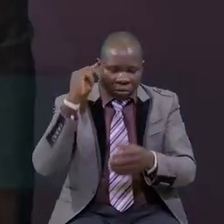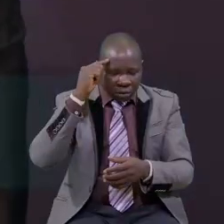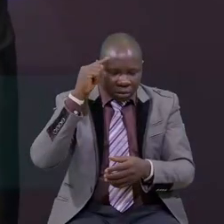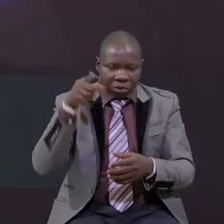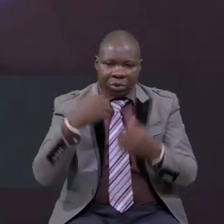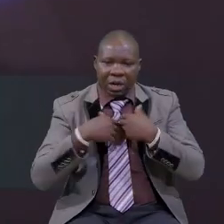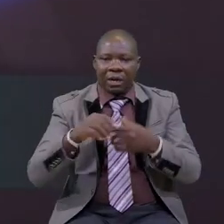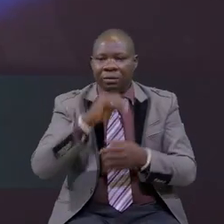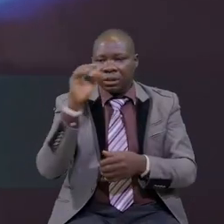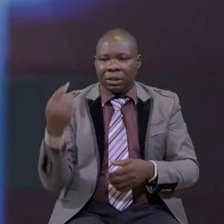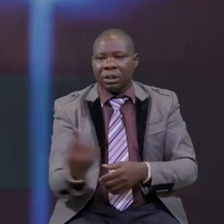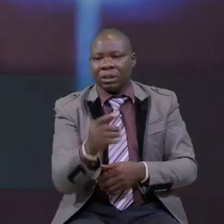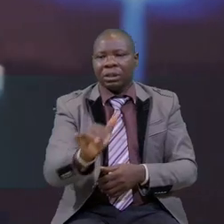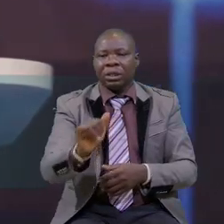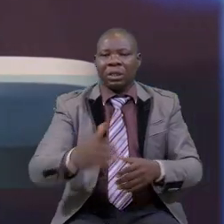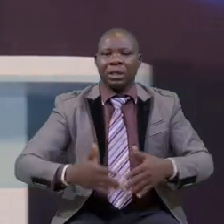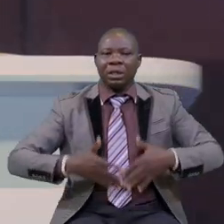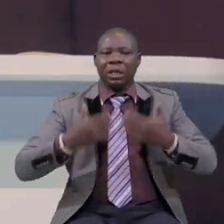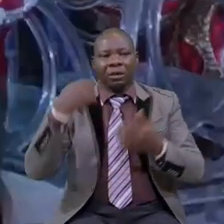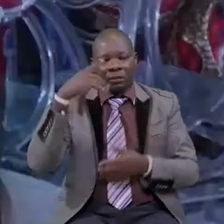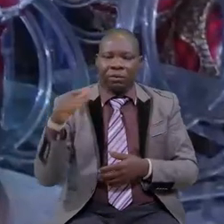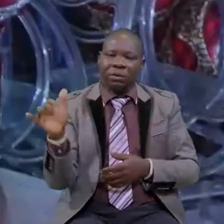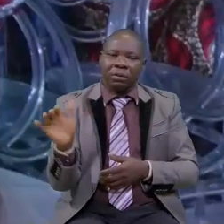rendent témoignage de moi.